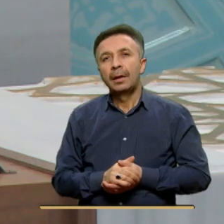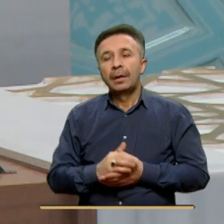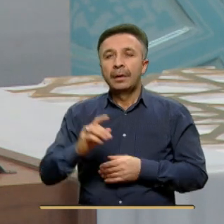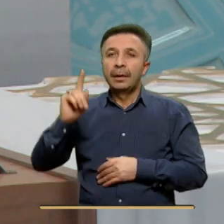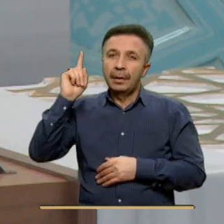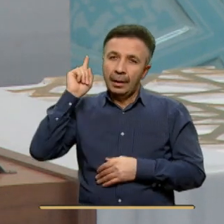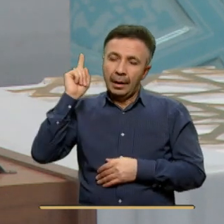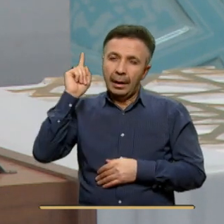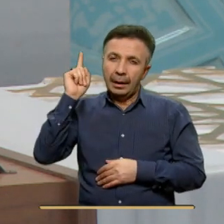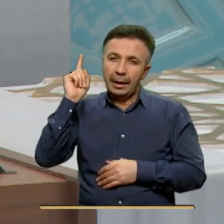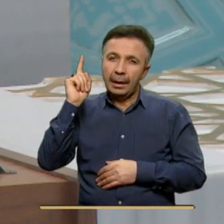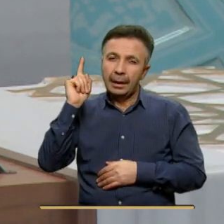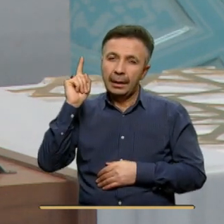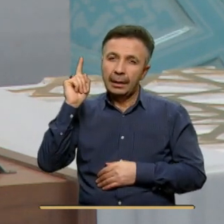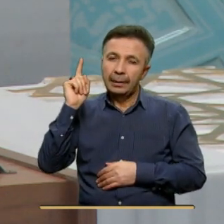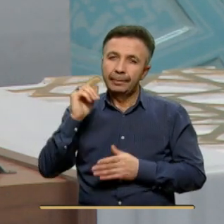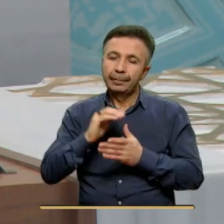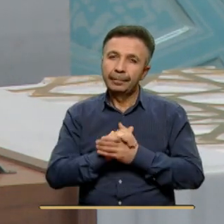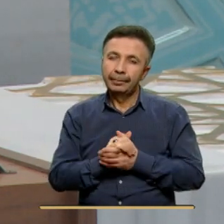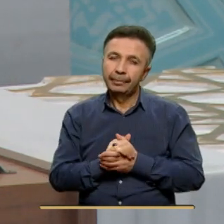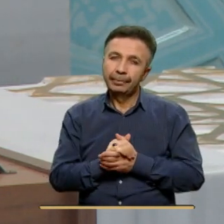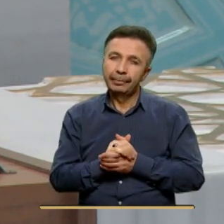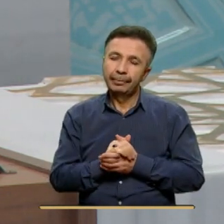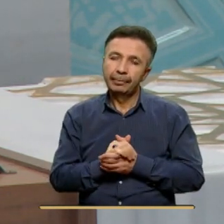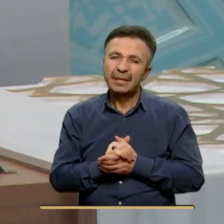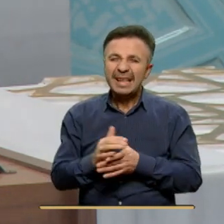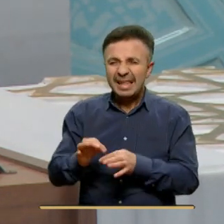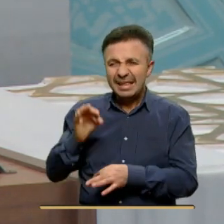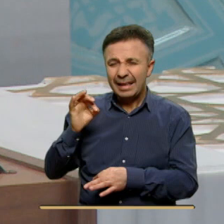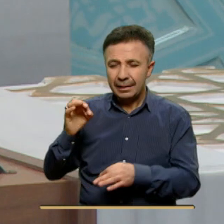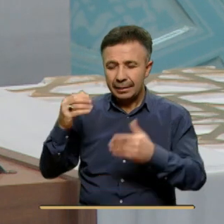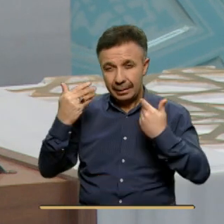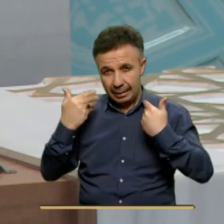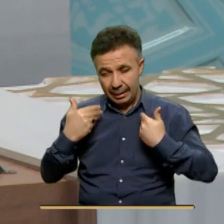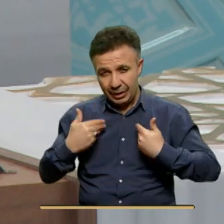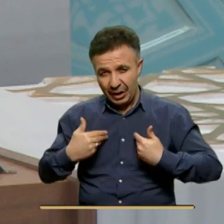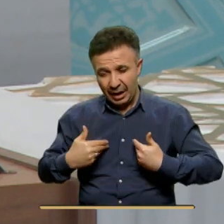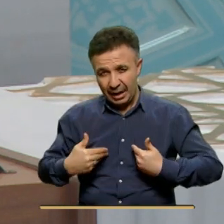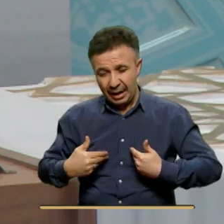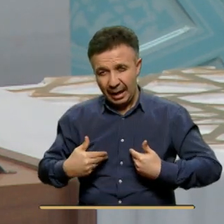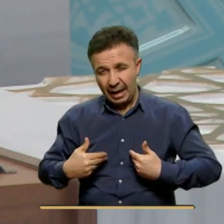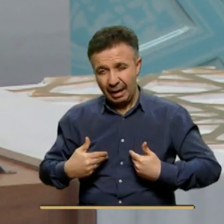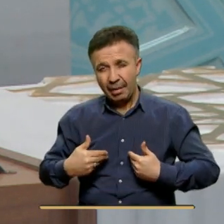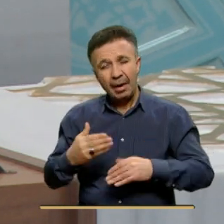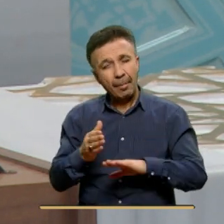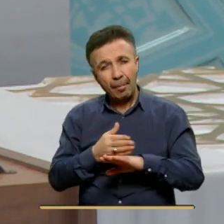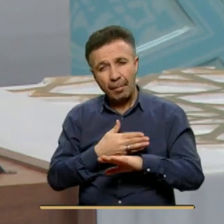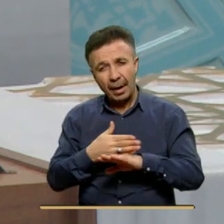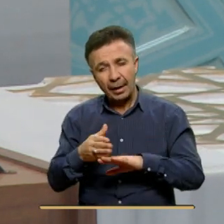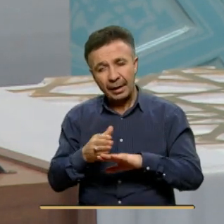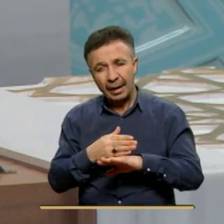Rabbimiz Celle Celaluhu insanın şekline, konumuna, malına